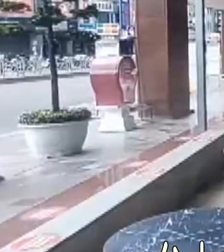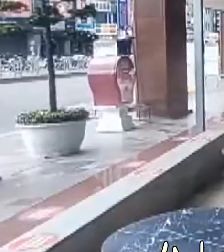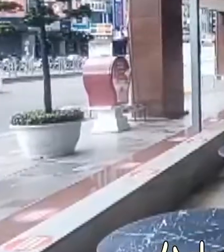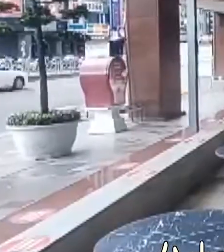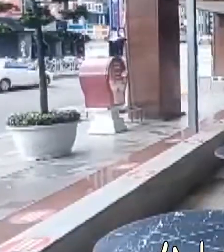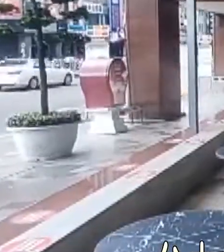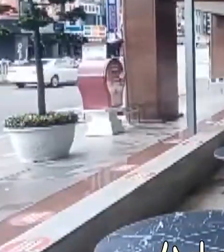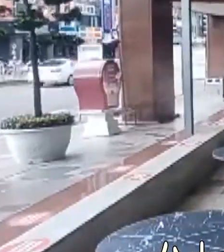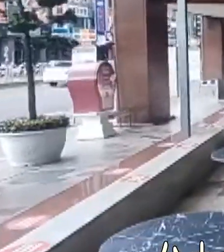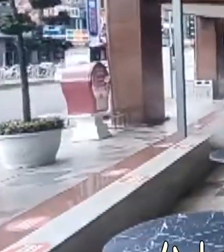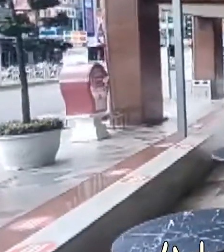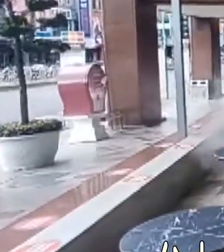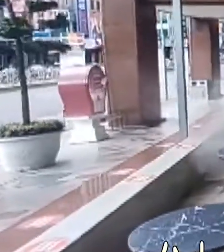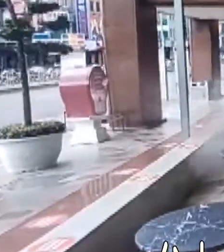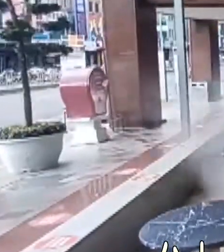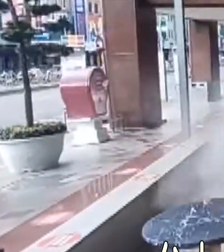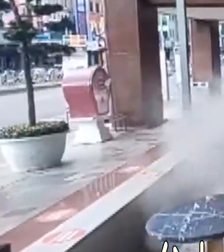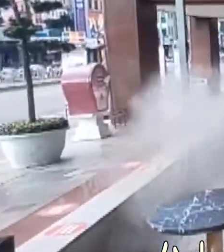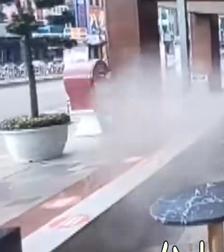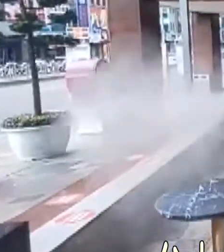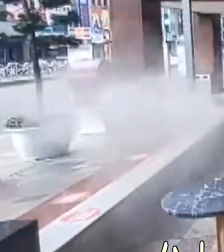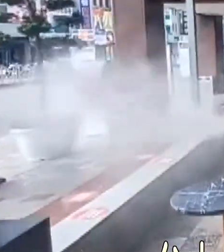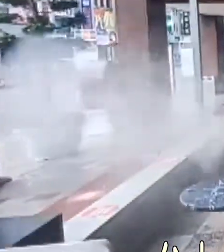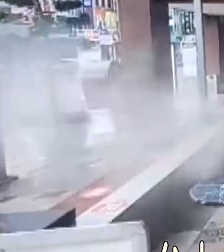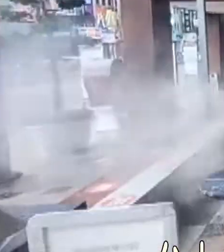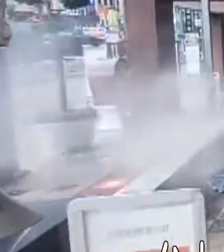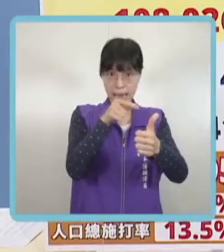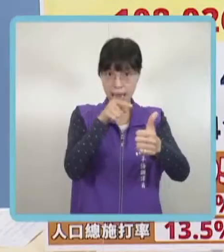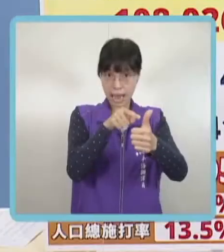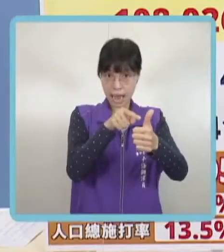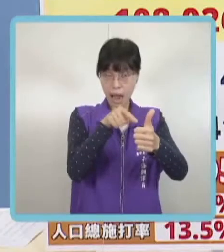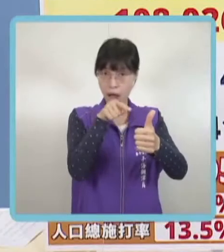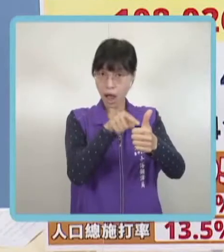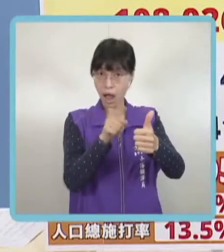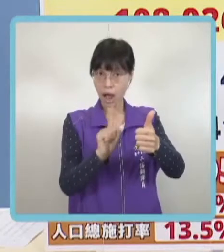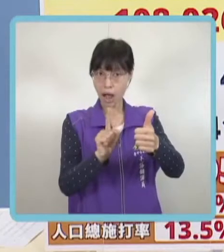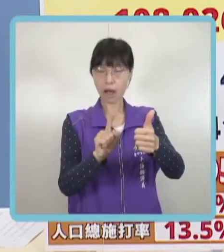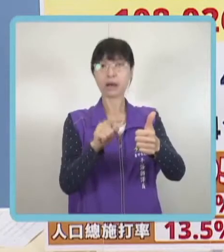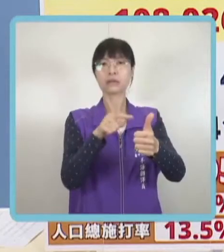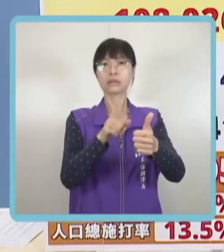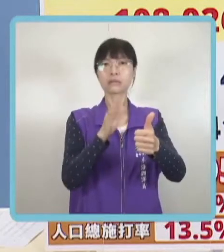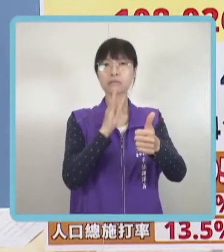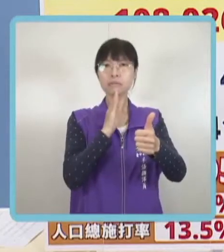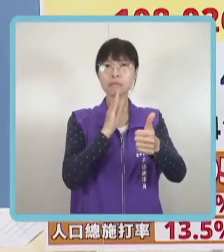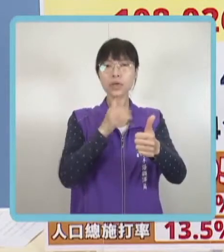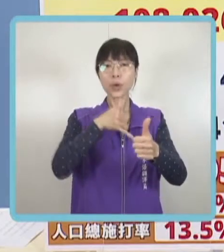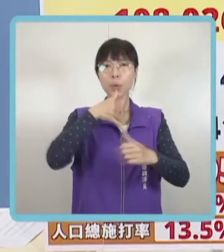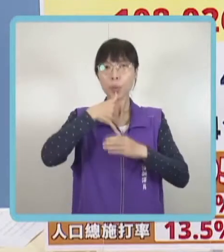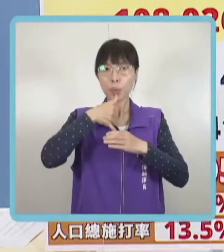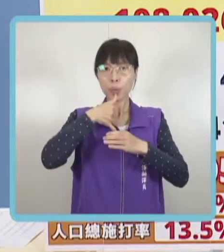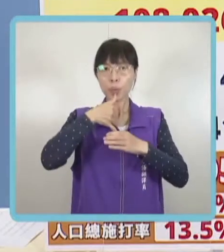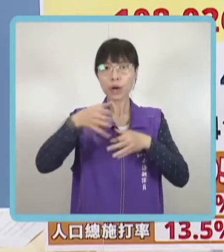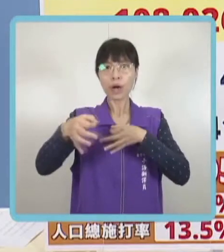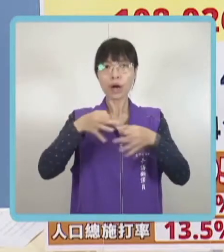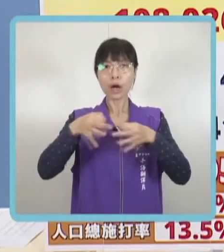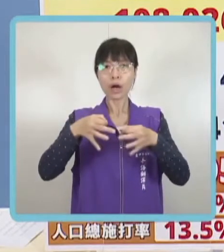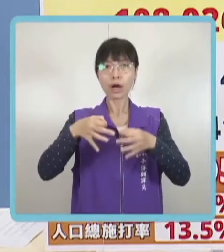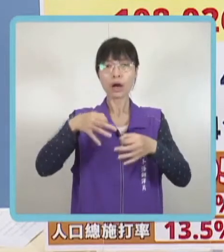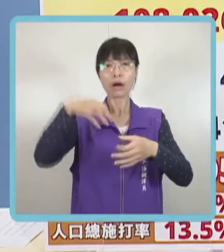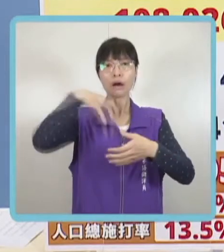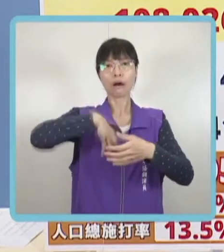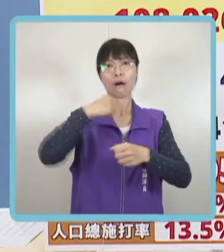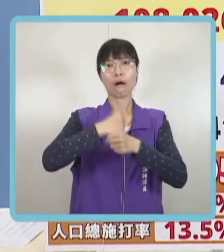是昨天晚上确诊的，昨天深夜确诊的那一位呢，是在一个饮料店在一个饮食店工